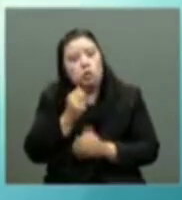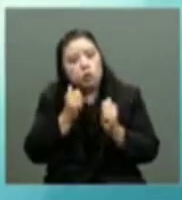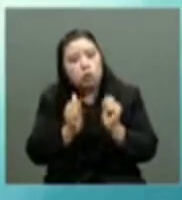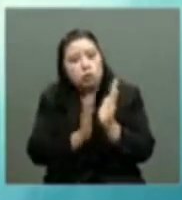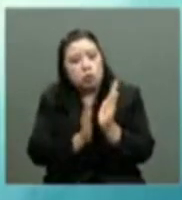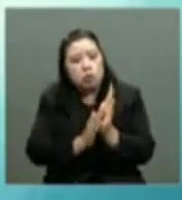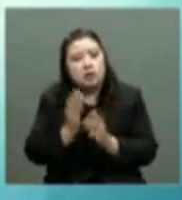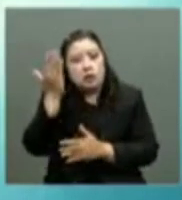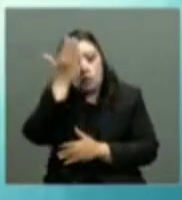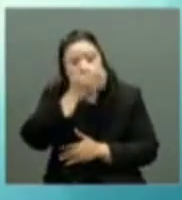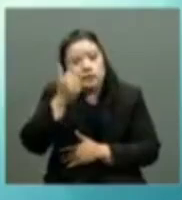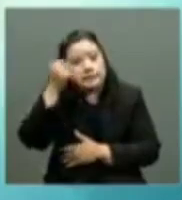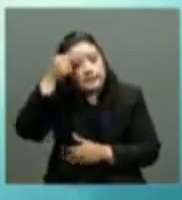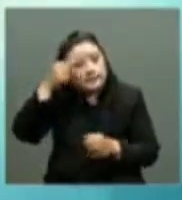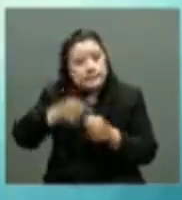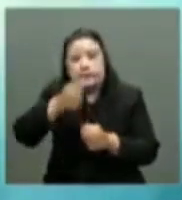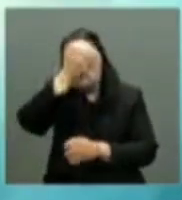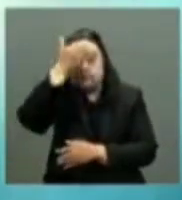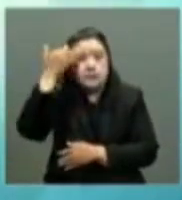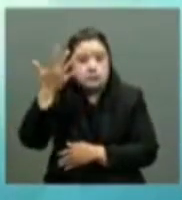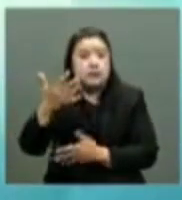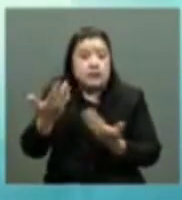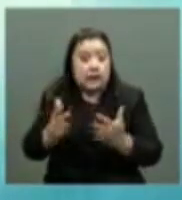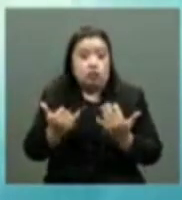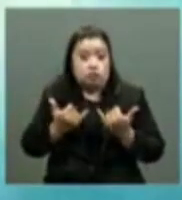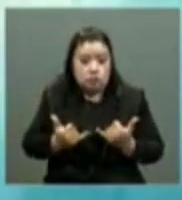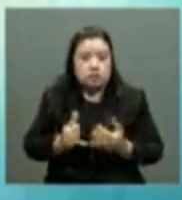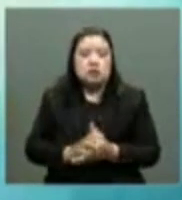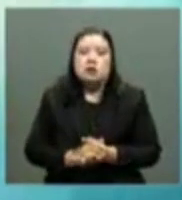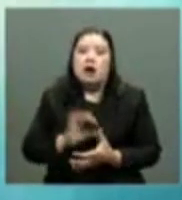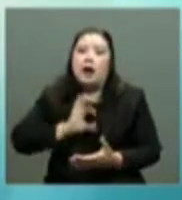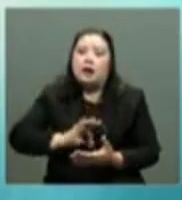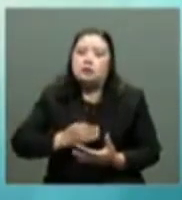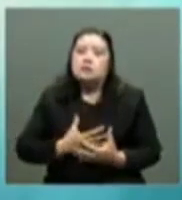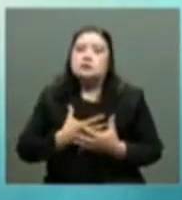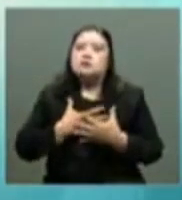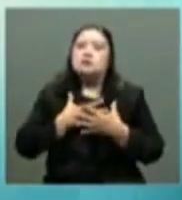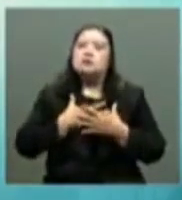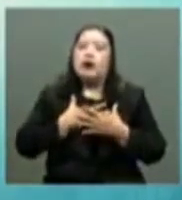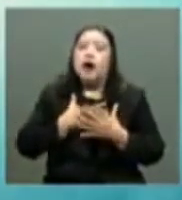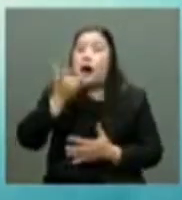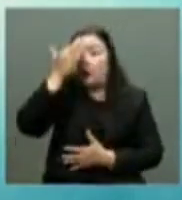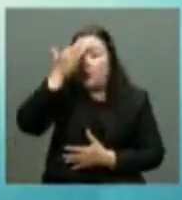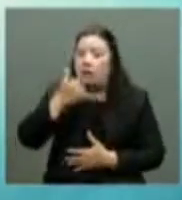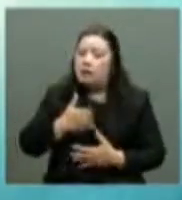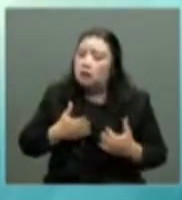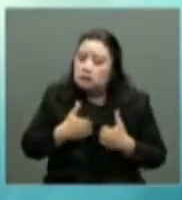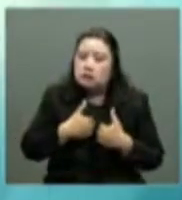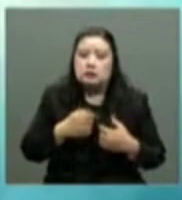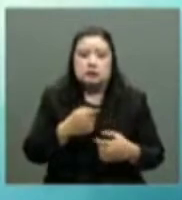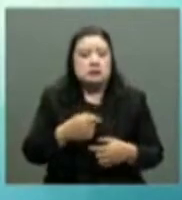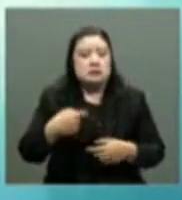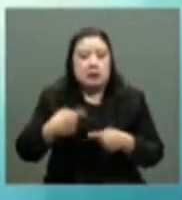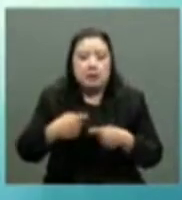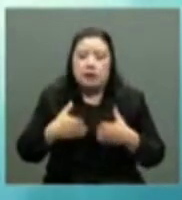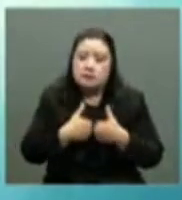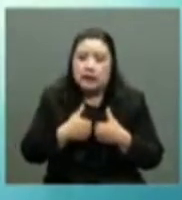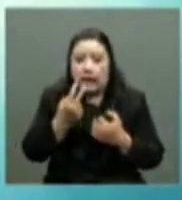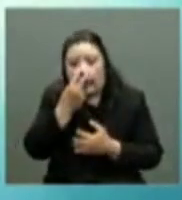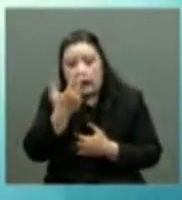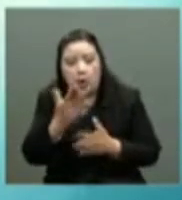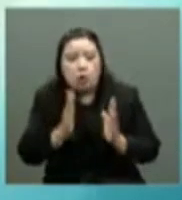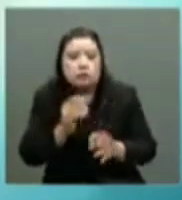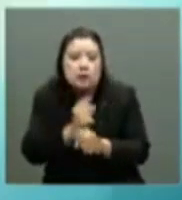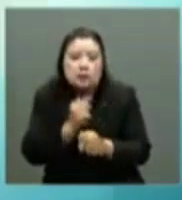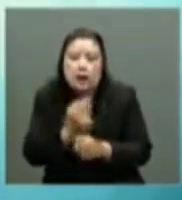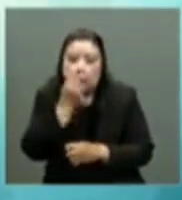เก็บเป็นภาพประวัติศาสตร์แล้วก็นำมาชโลมใจในช่วงเวลาที่เราทุกข์หนักกันอย่างนี้นะฮะเห็นคนมาช่วยกันทำงาน